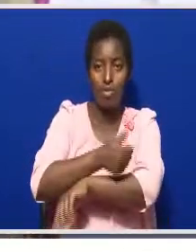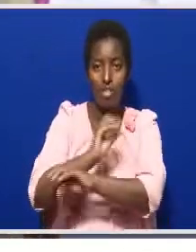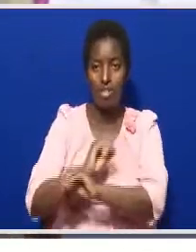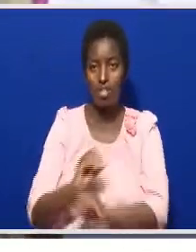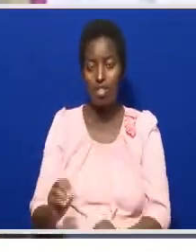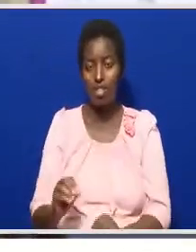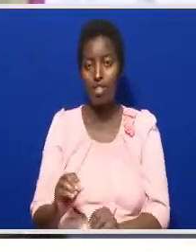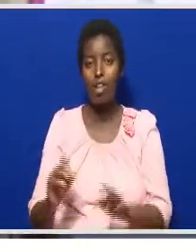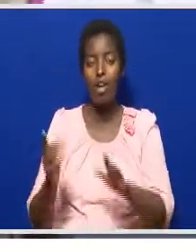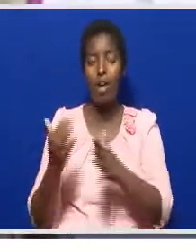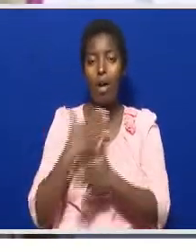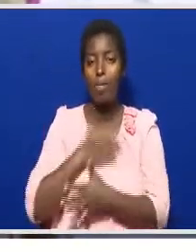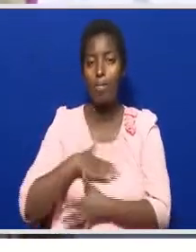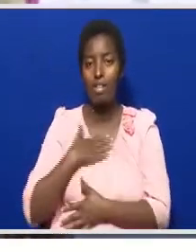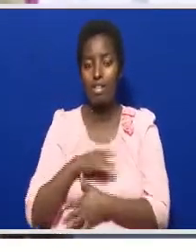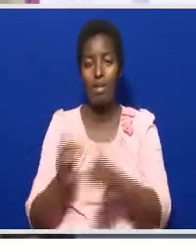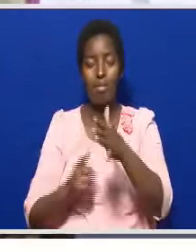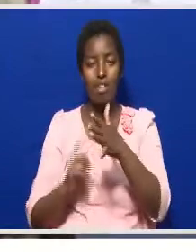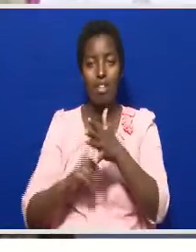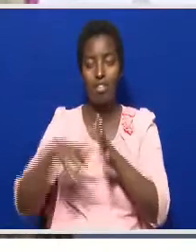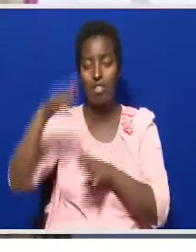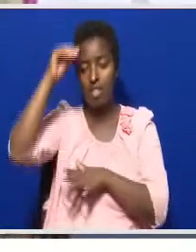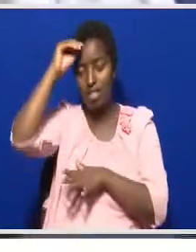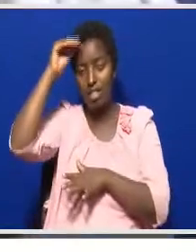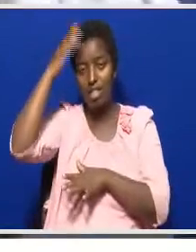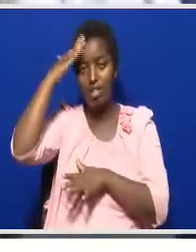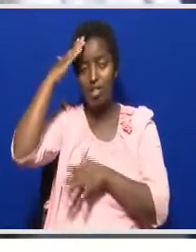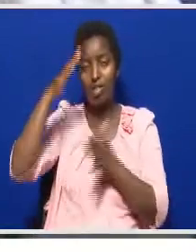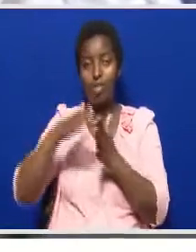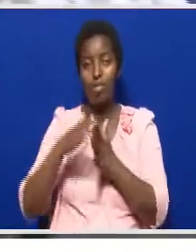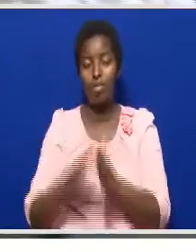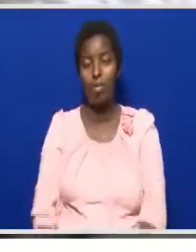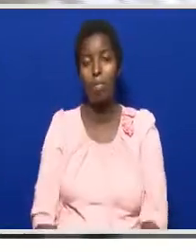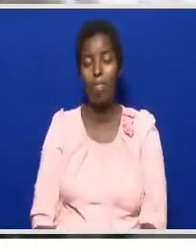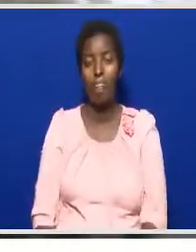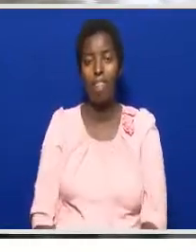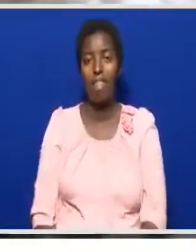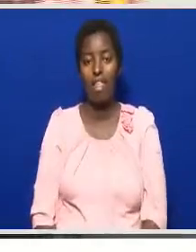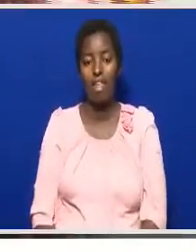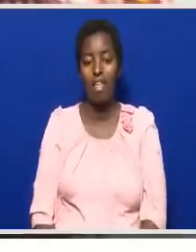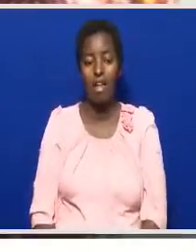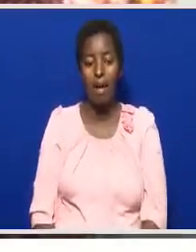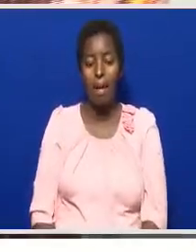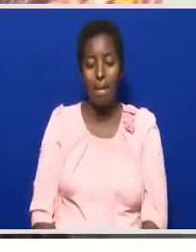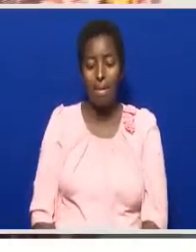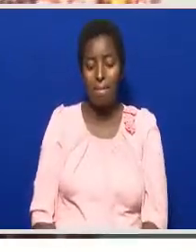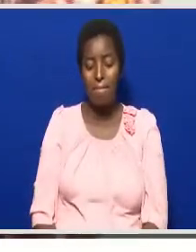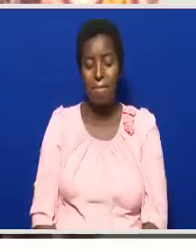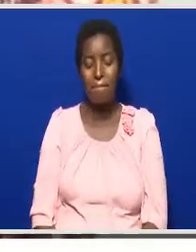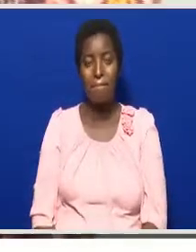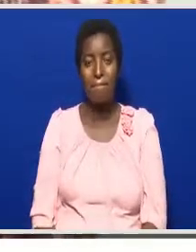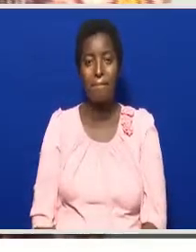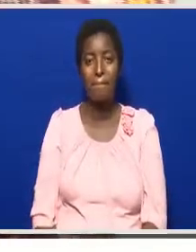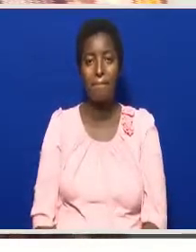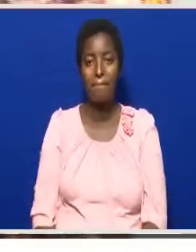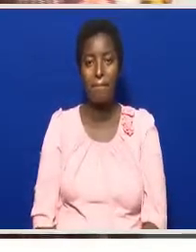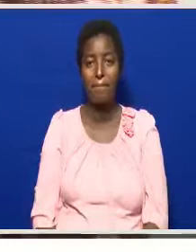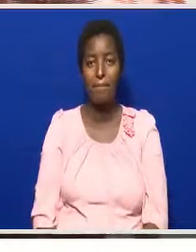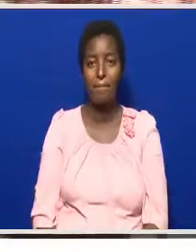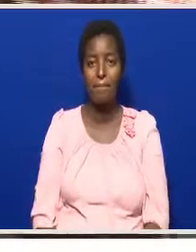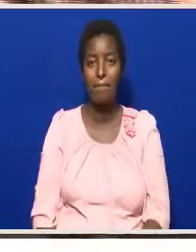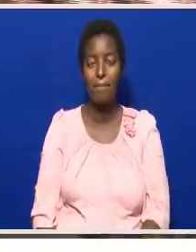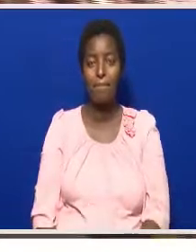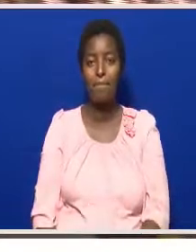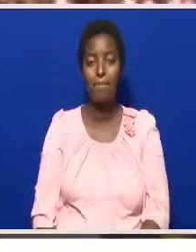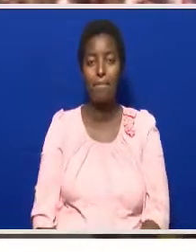Tafadhali Ministry of Education, angalieni maneno haya. For his part, Gabriel Masharia shared the difficulties parents are going